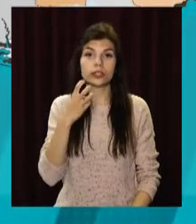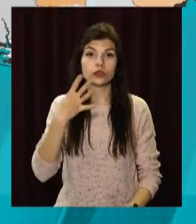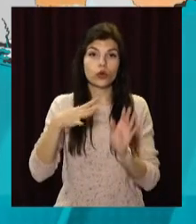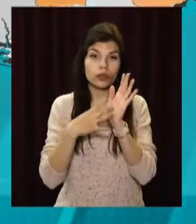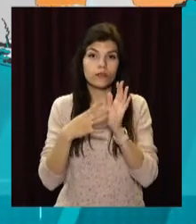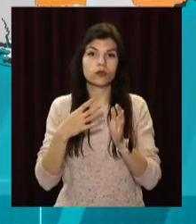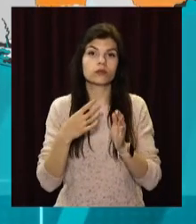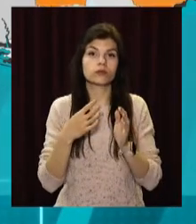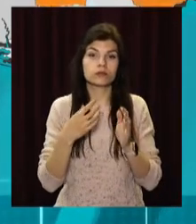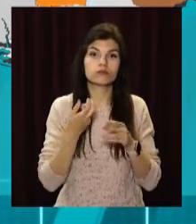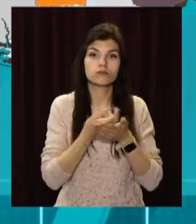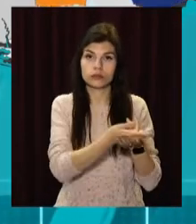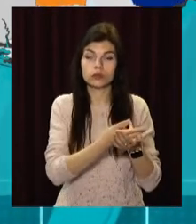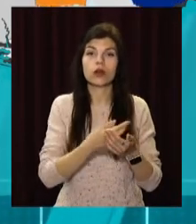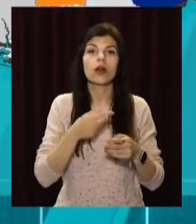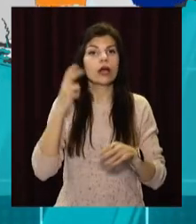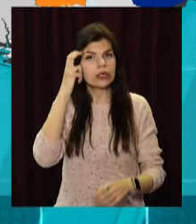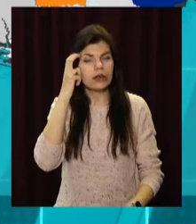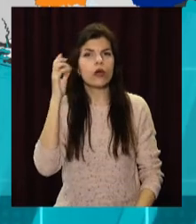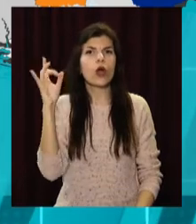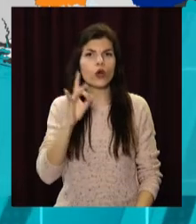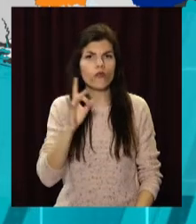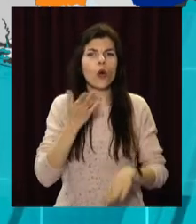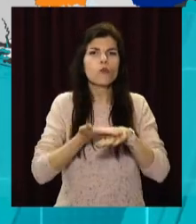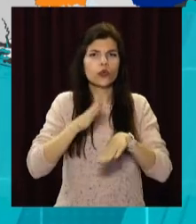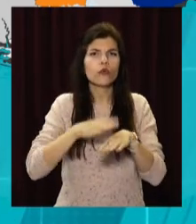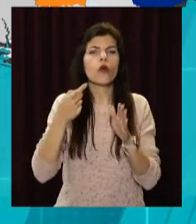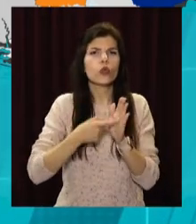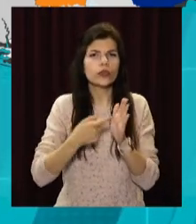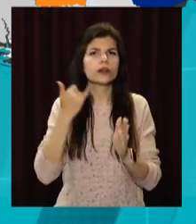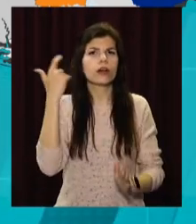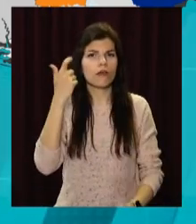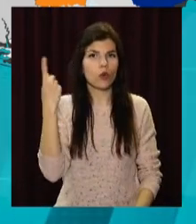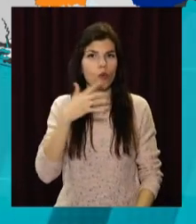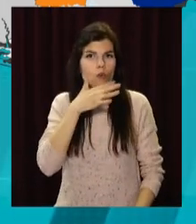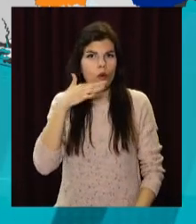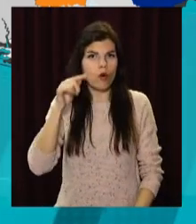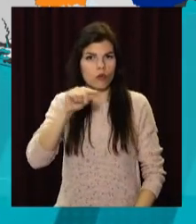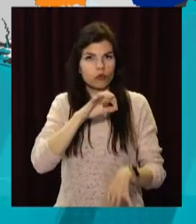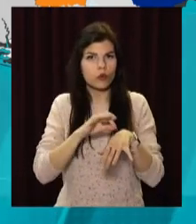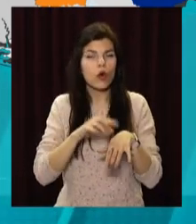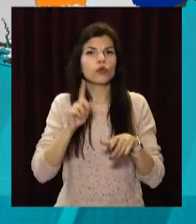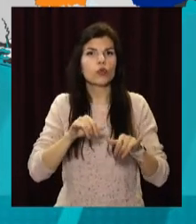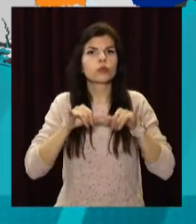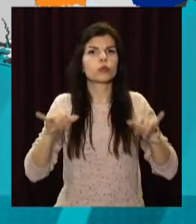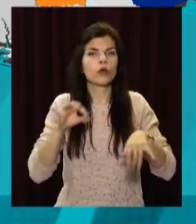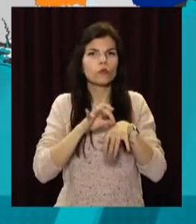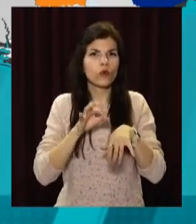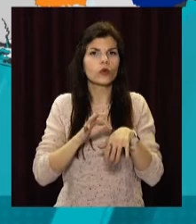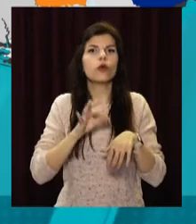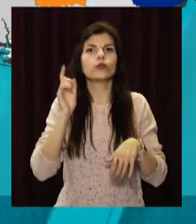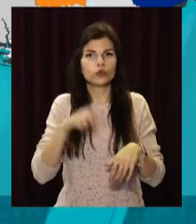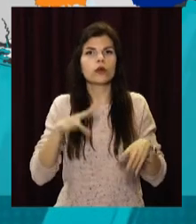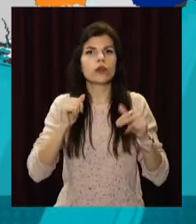1349 пацієнтів. В антилідерах – столиця Рівненська, Полтавська, Донецька та Харківська області. Трохи зросла захворюваність і